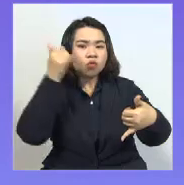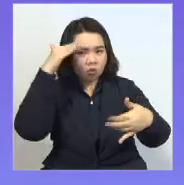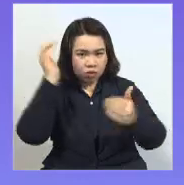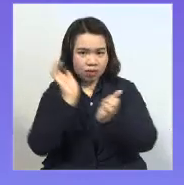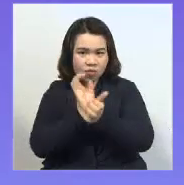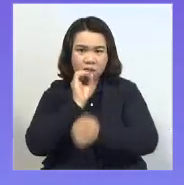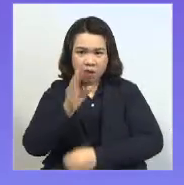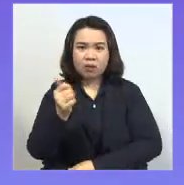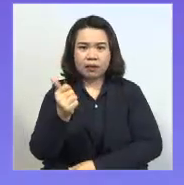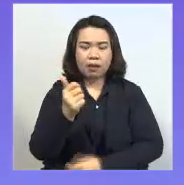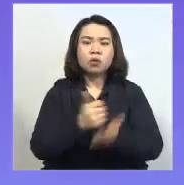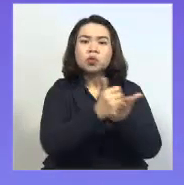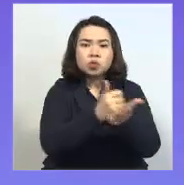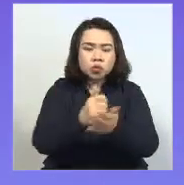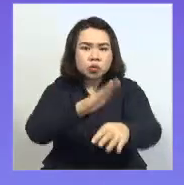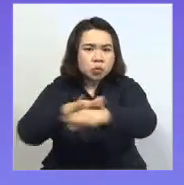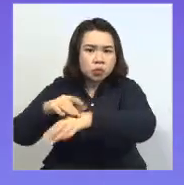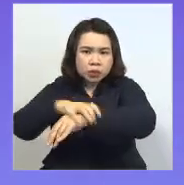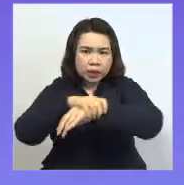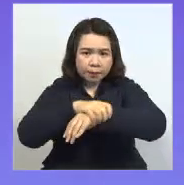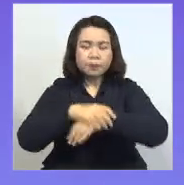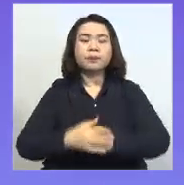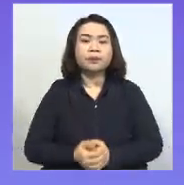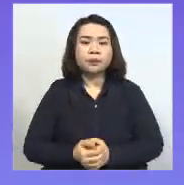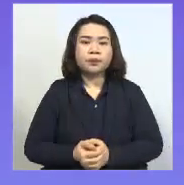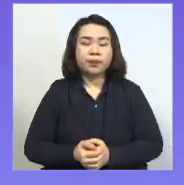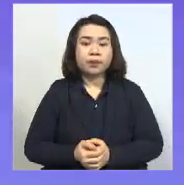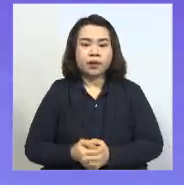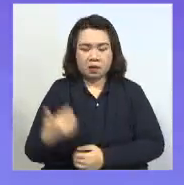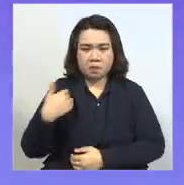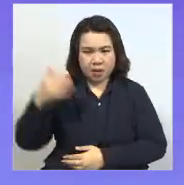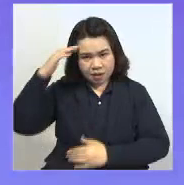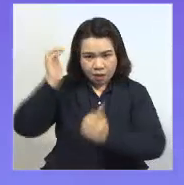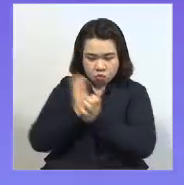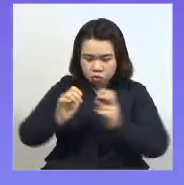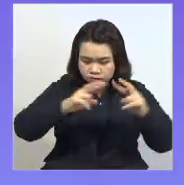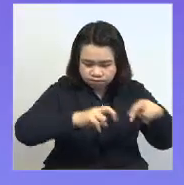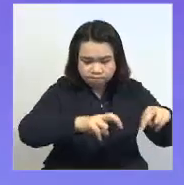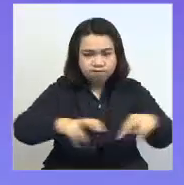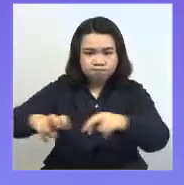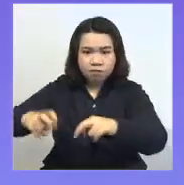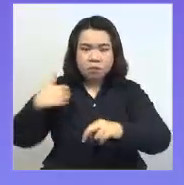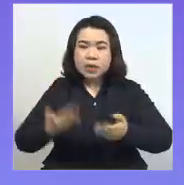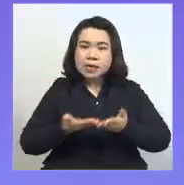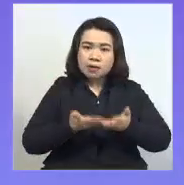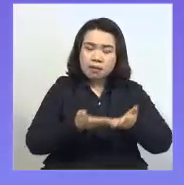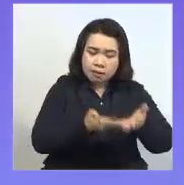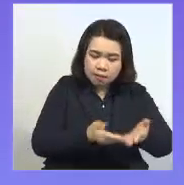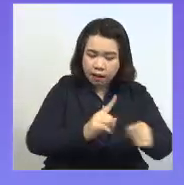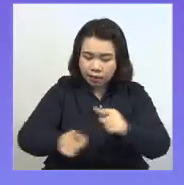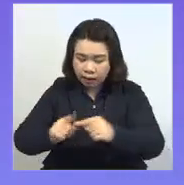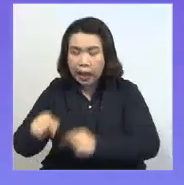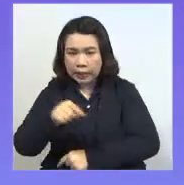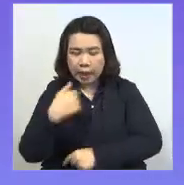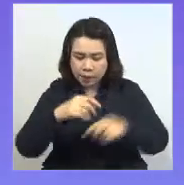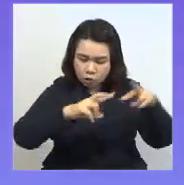ที่ทันทีนะคะจะได้ช่วยการติดตามจับกลุ่มนะคะแล้วก็ให้เจ้าหน้าที่สืบสวนออกหาข่าวตามจุดจอดเรือประเพณีแล้วก็จุดผ่อนปรนไทย